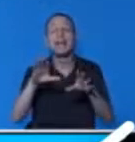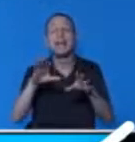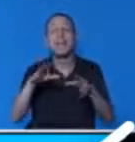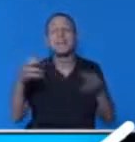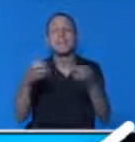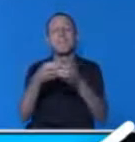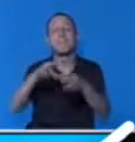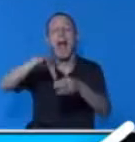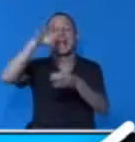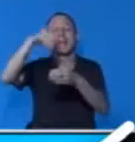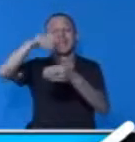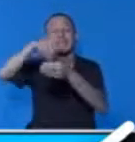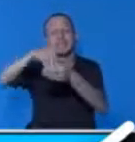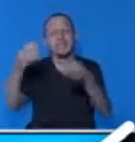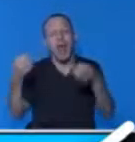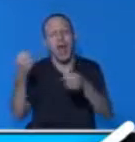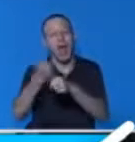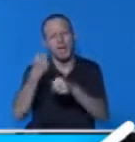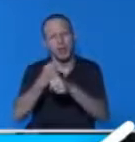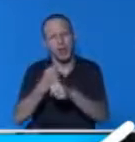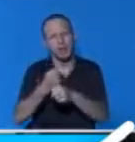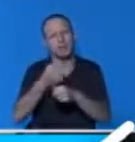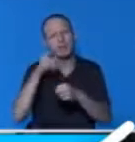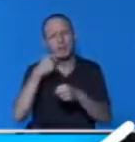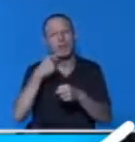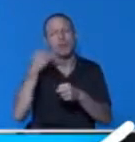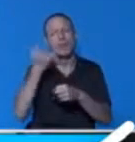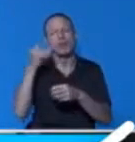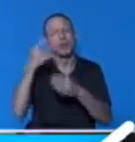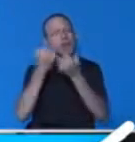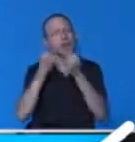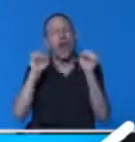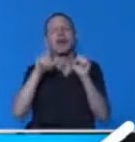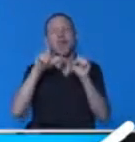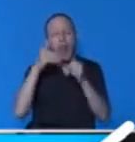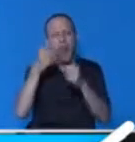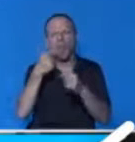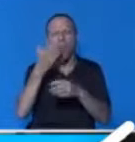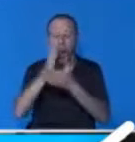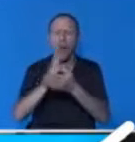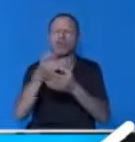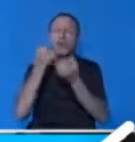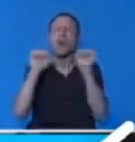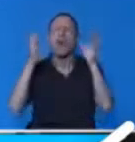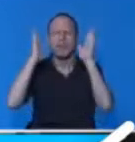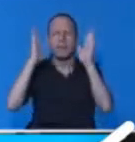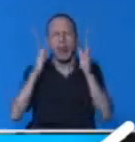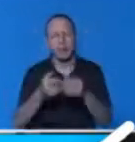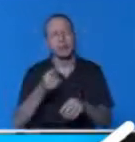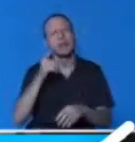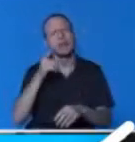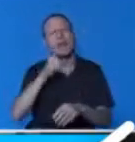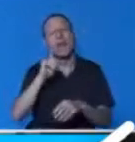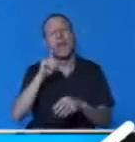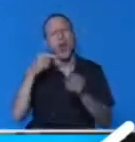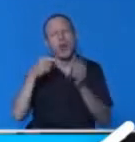הייתה מפלגה דמוקרטית, היו כאלה שהתלוננו שהייתה דמוקרטית מדי, אבל היא בטח לא תפסיק באחת להיות כזאת, משום שאמיר פרץ